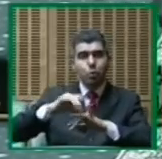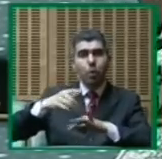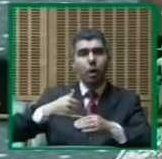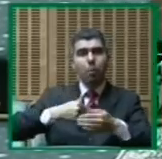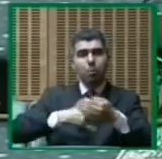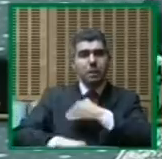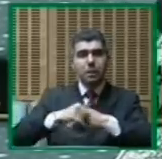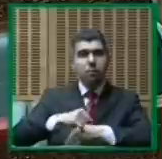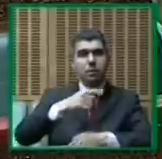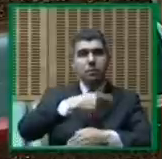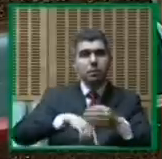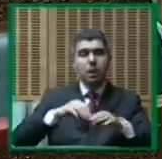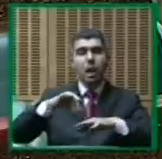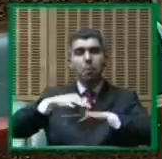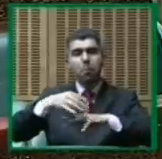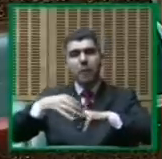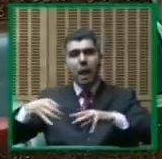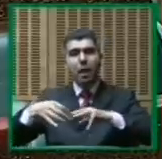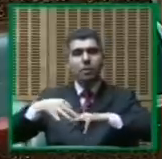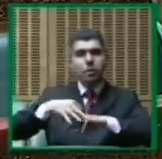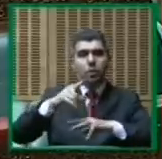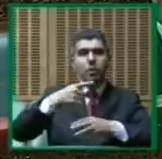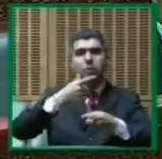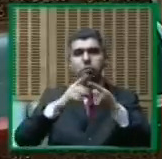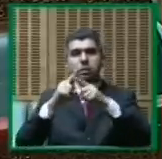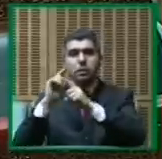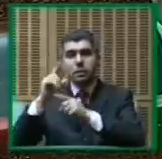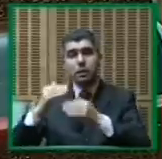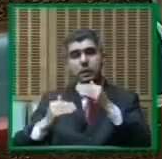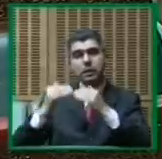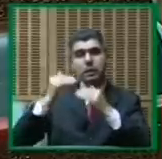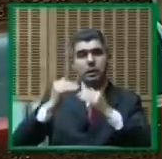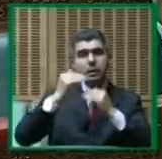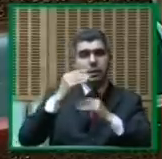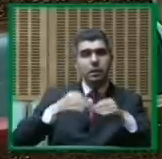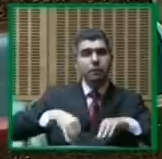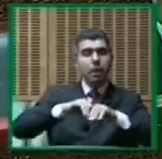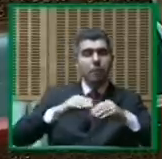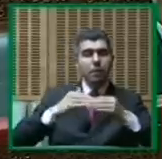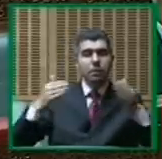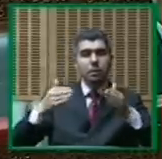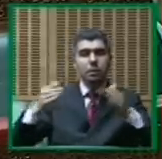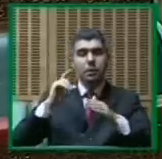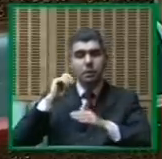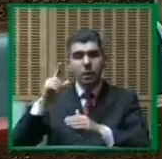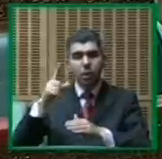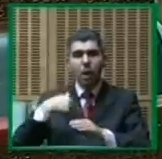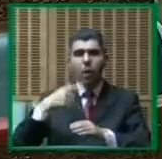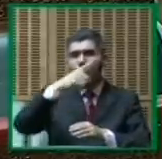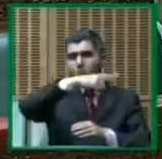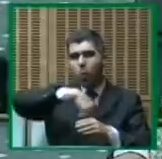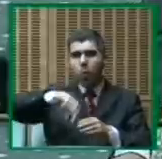كيطلق وكيتزوج مراه اخرى كتصدق اسره مضاعفه. هذه اشكاليات عميقه وقويه وسوسيولوجيه وثقافيه خصنا